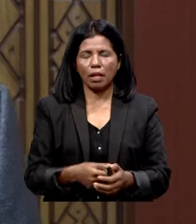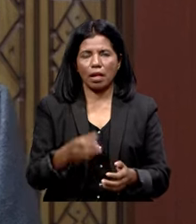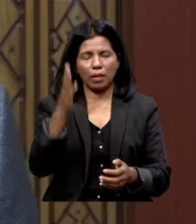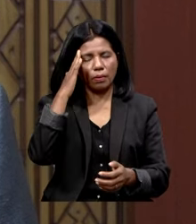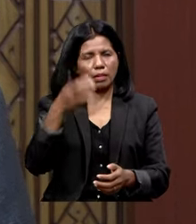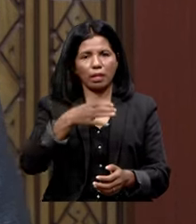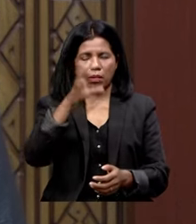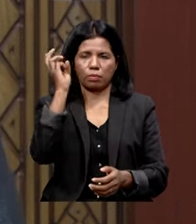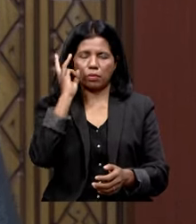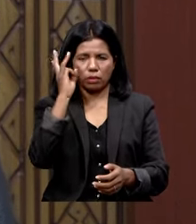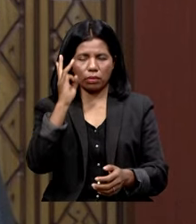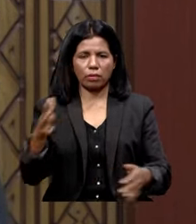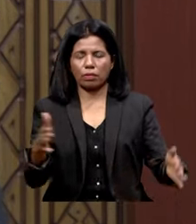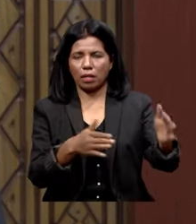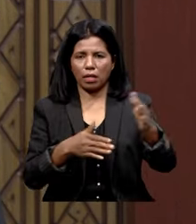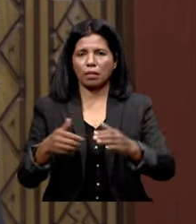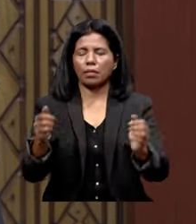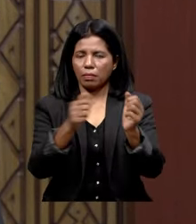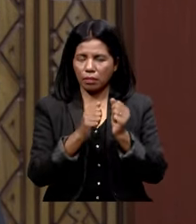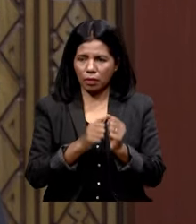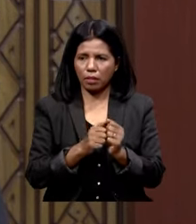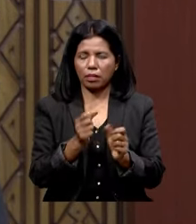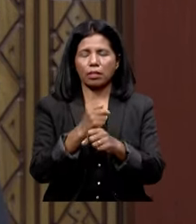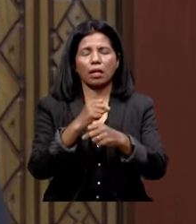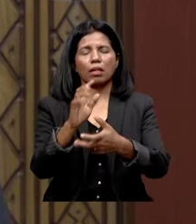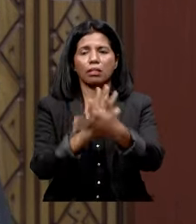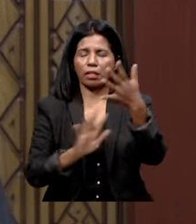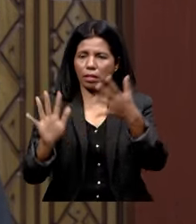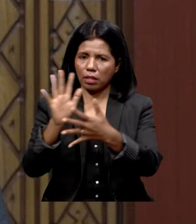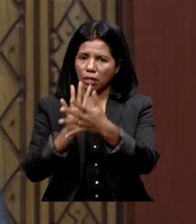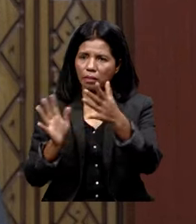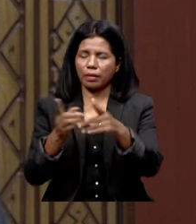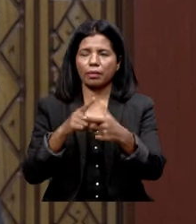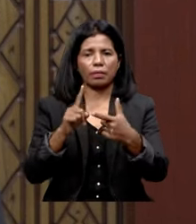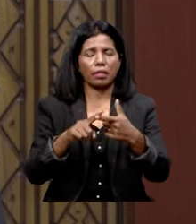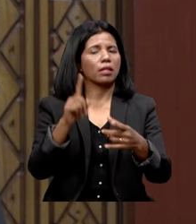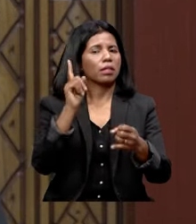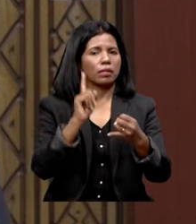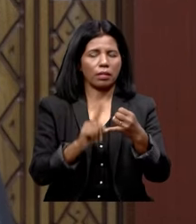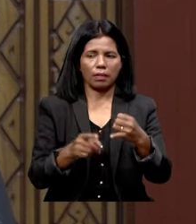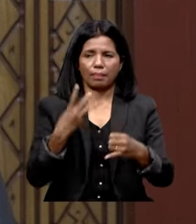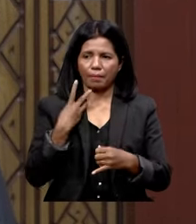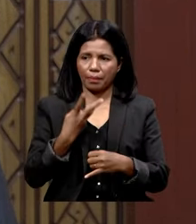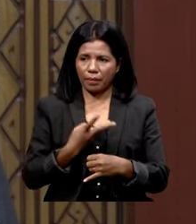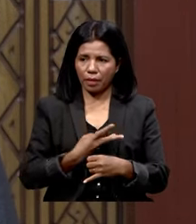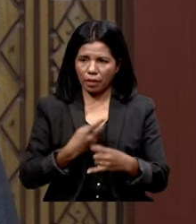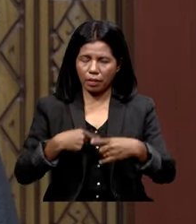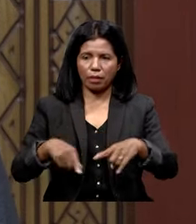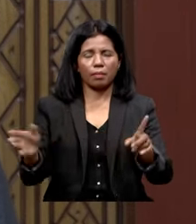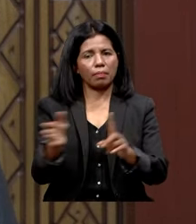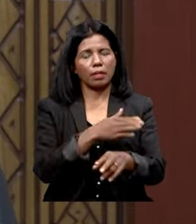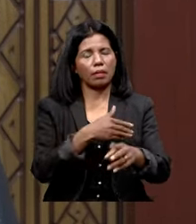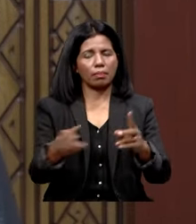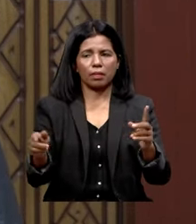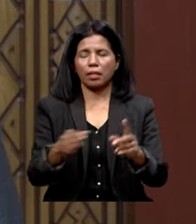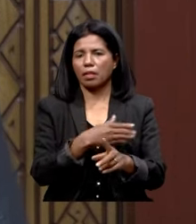hemutua halibur malu halo festa depois ikus mai ita baku malu ita ne la